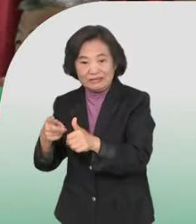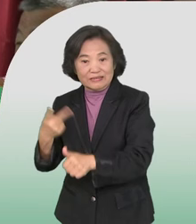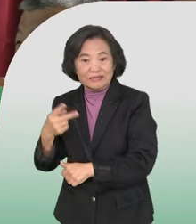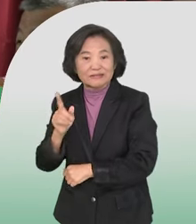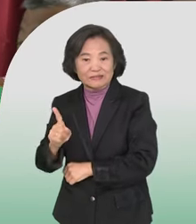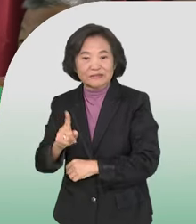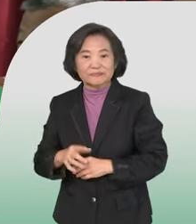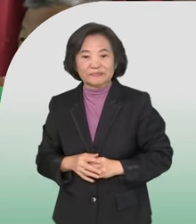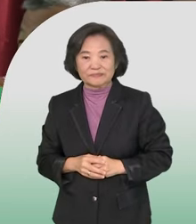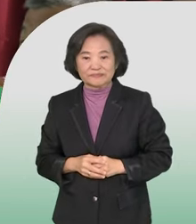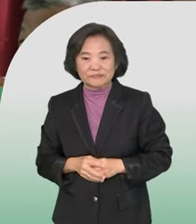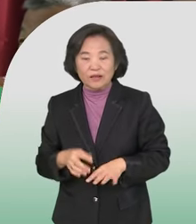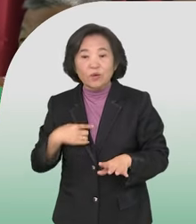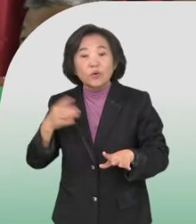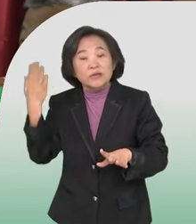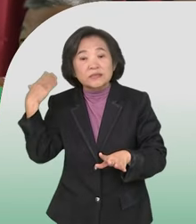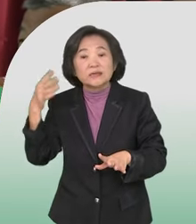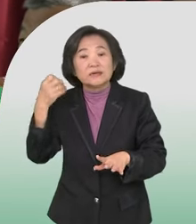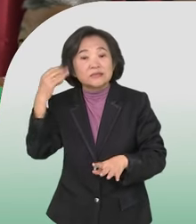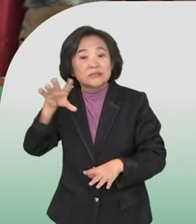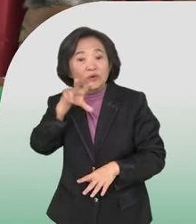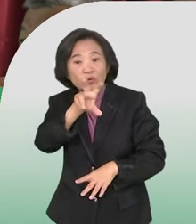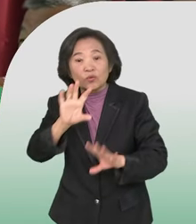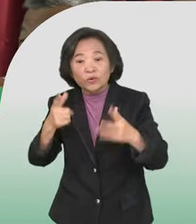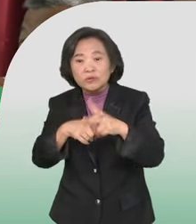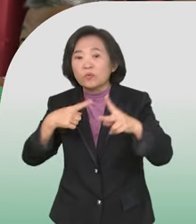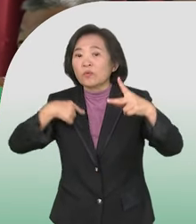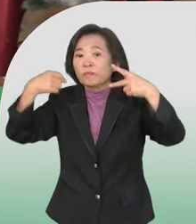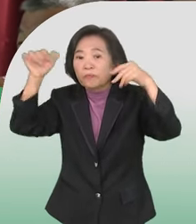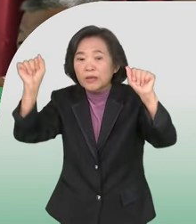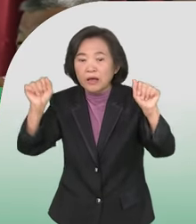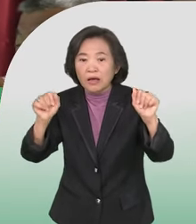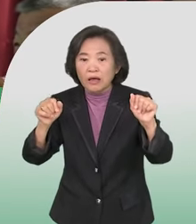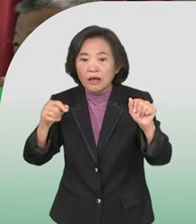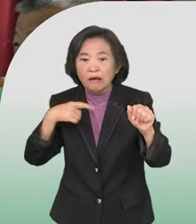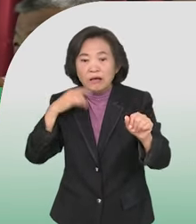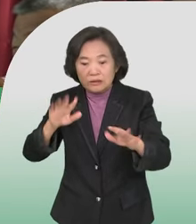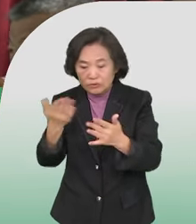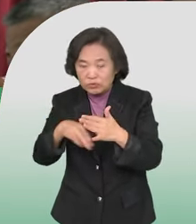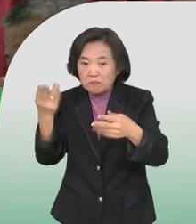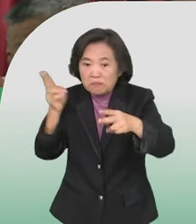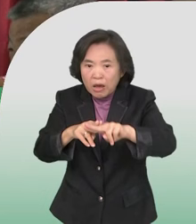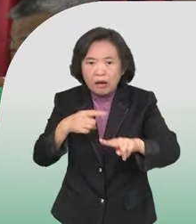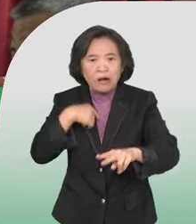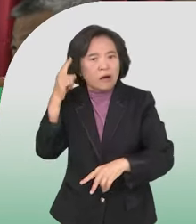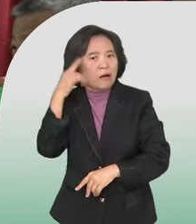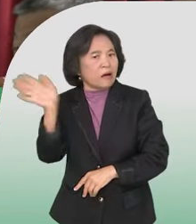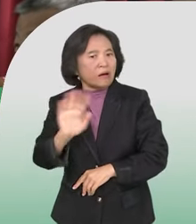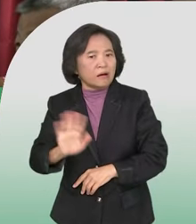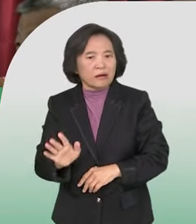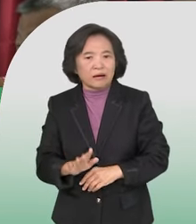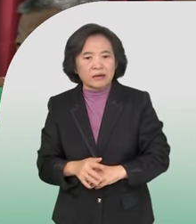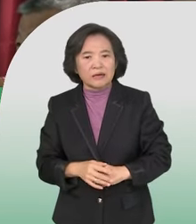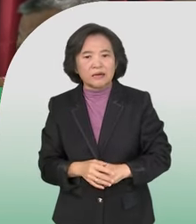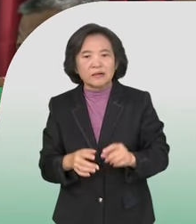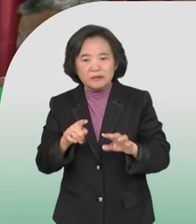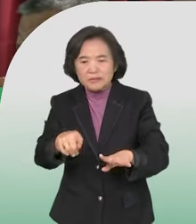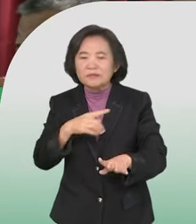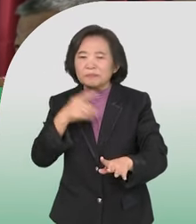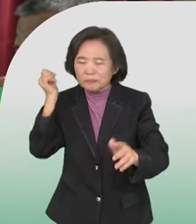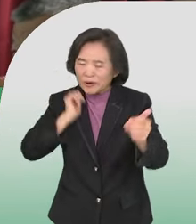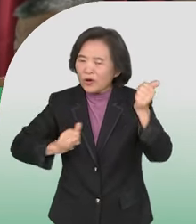小毕业，我们当然不同意他毁掉，对我们来讲，是一个我们的回